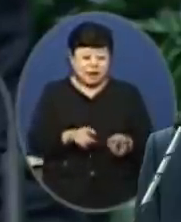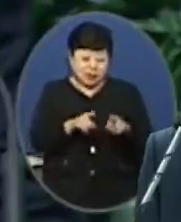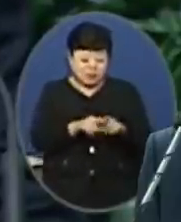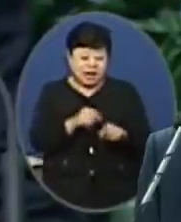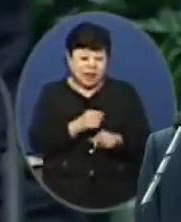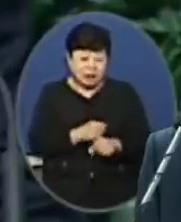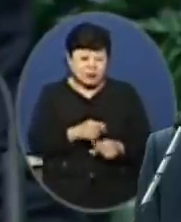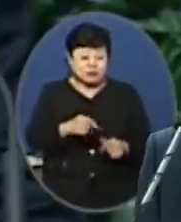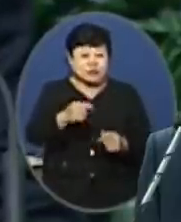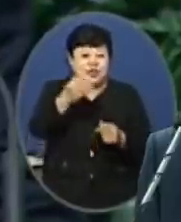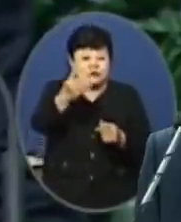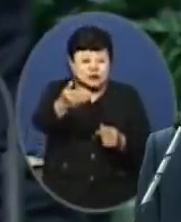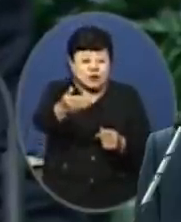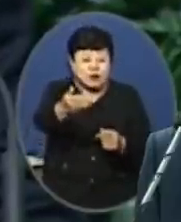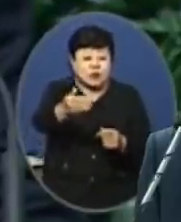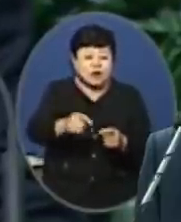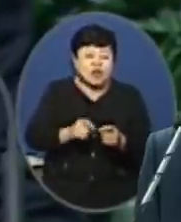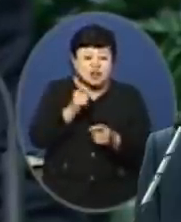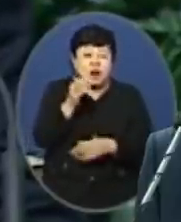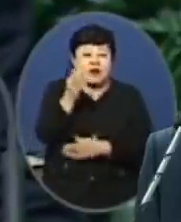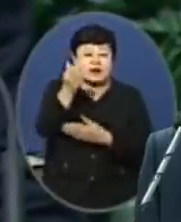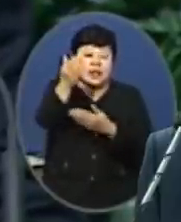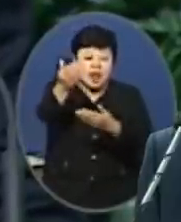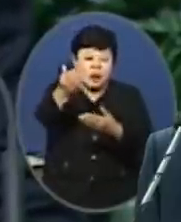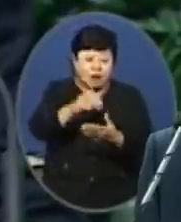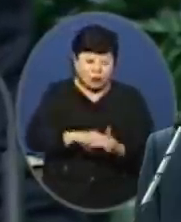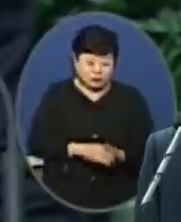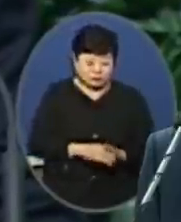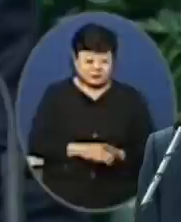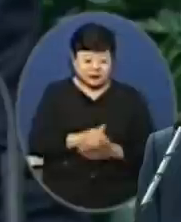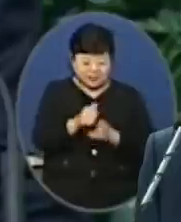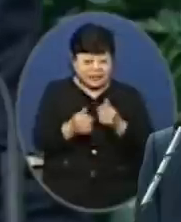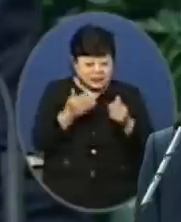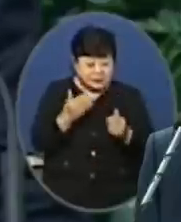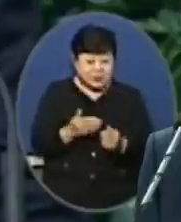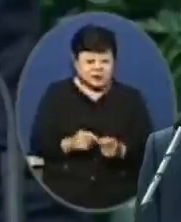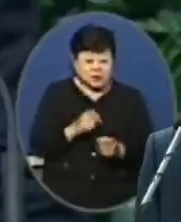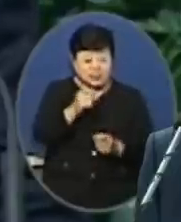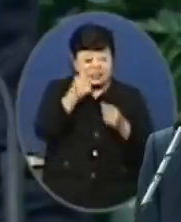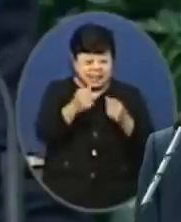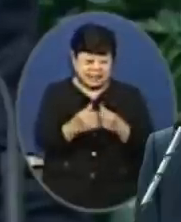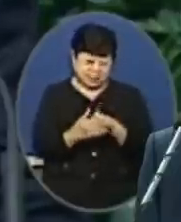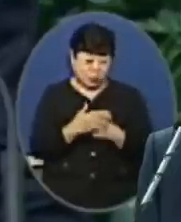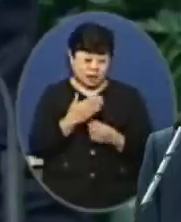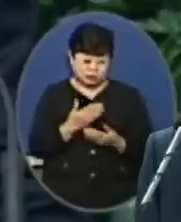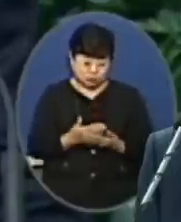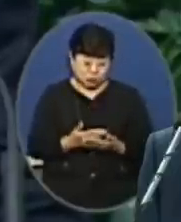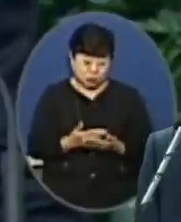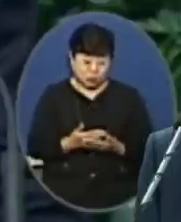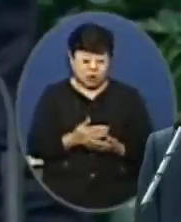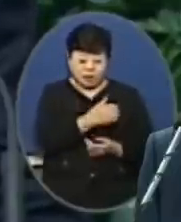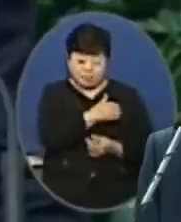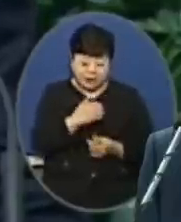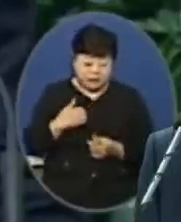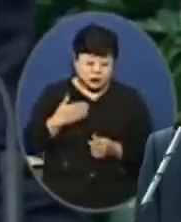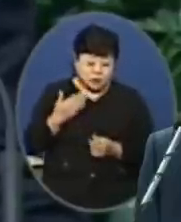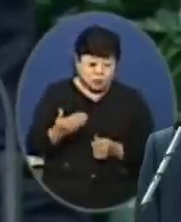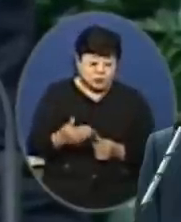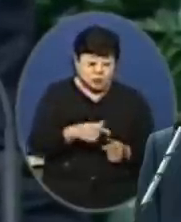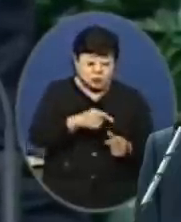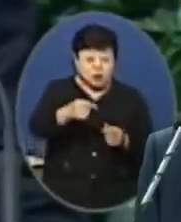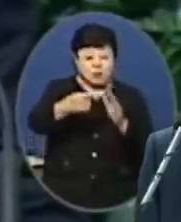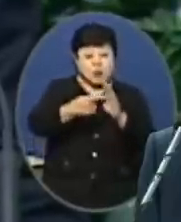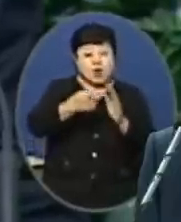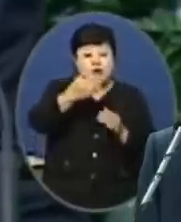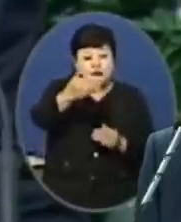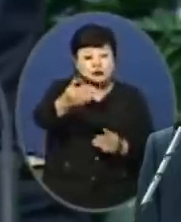그를 건지고 영화롭게 해주고 하나님께서 장수하게 함으로 만족해 하며 나의 구원으로